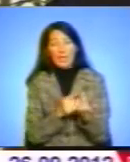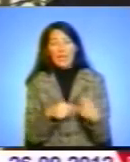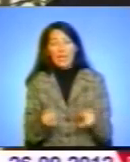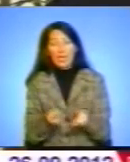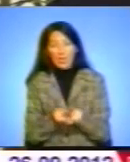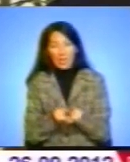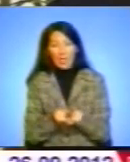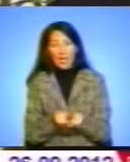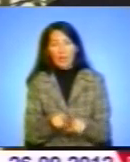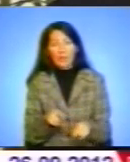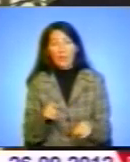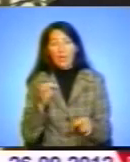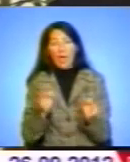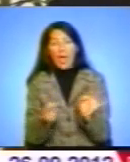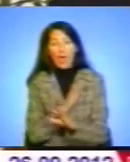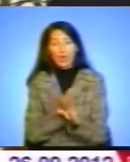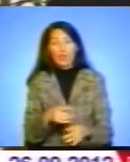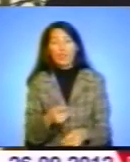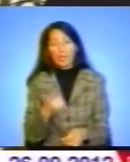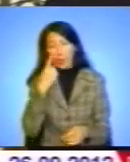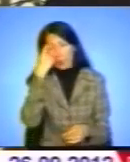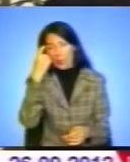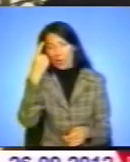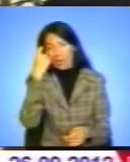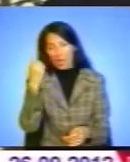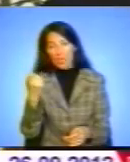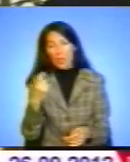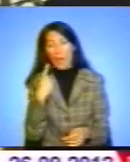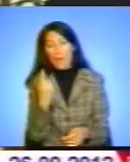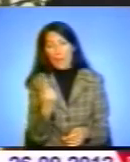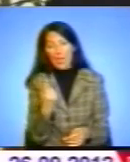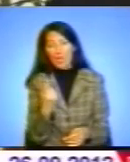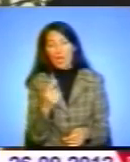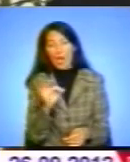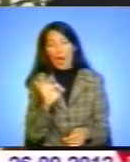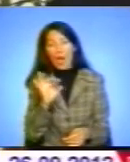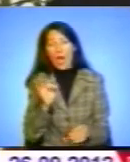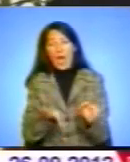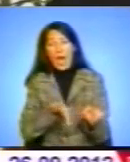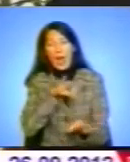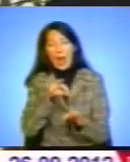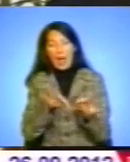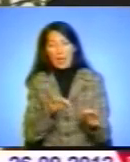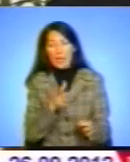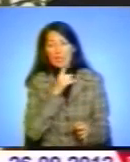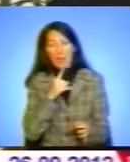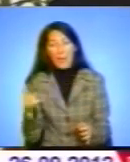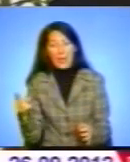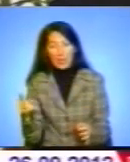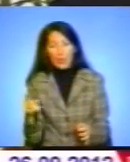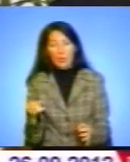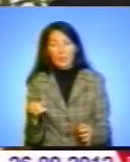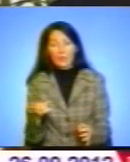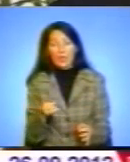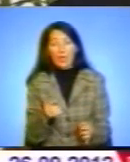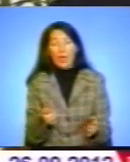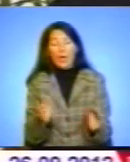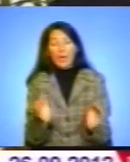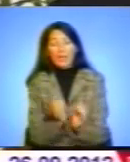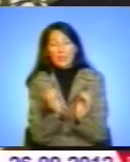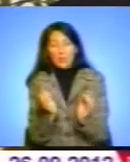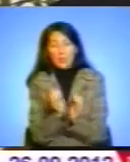будемо казати, екологічних застережень. Перше, органіка за період сезону акумулює в собі найрізноманітніші